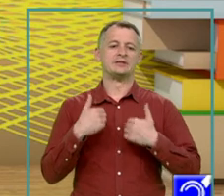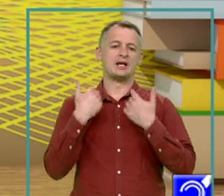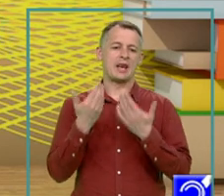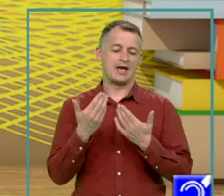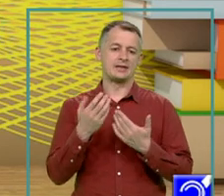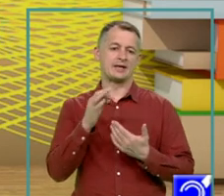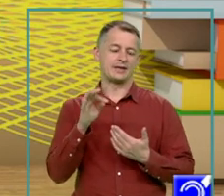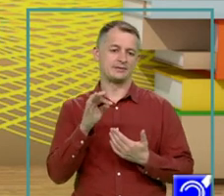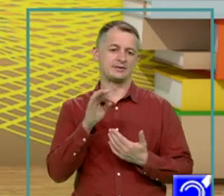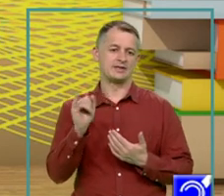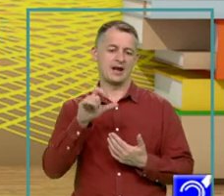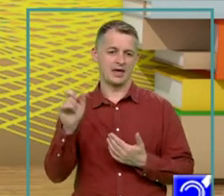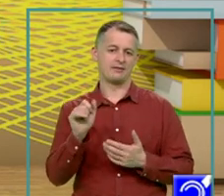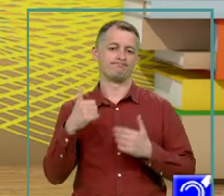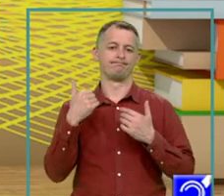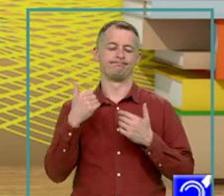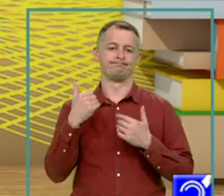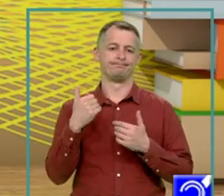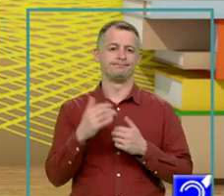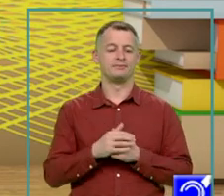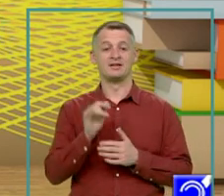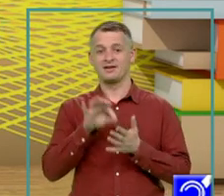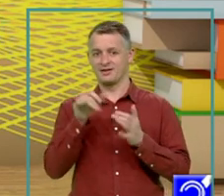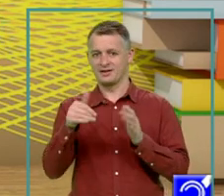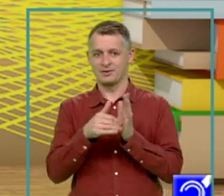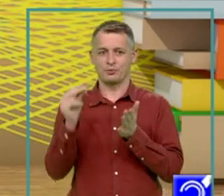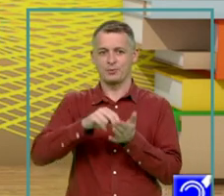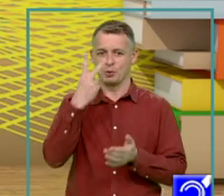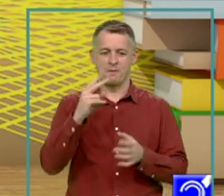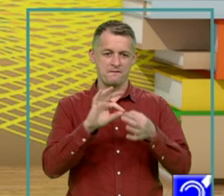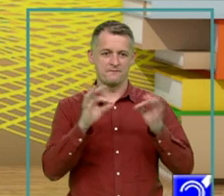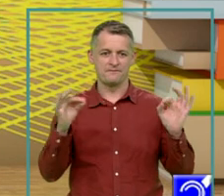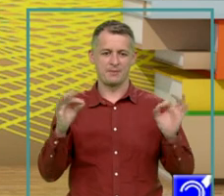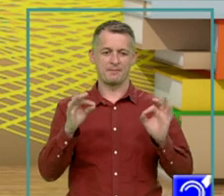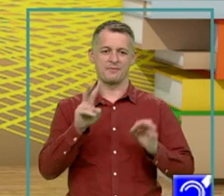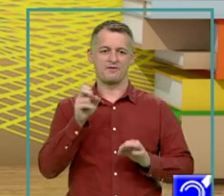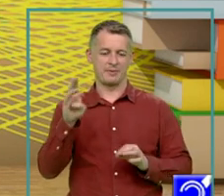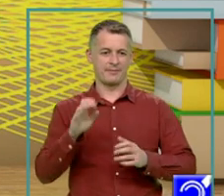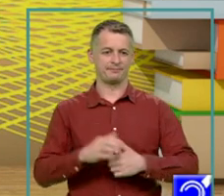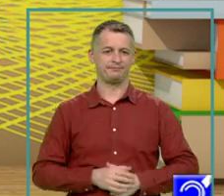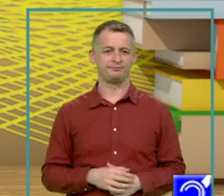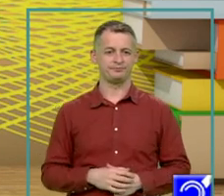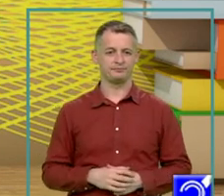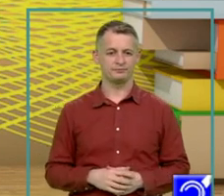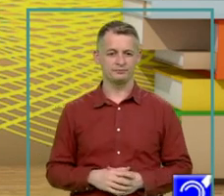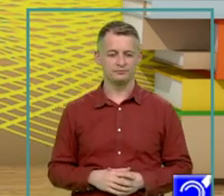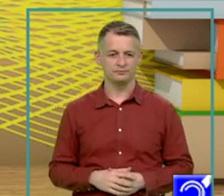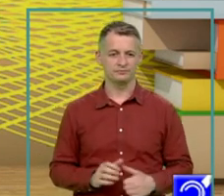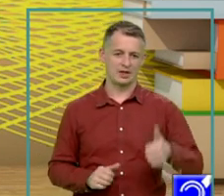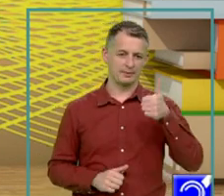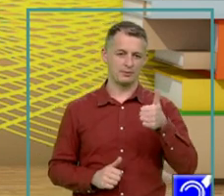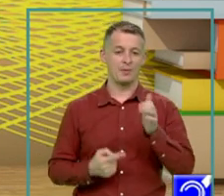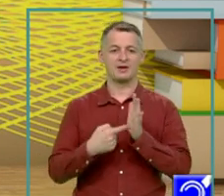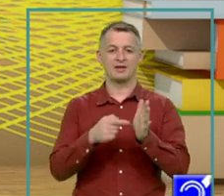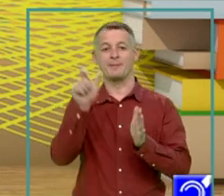dar de data aceasta trebuie să punem două verbe la condițional optativ prezent la primul am indicat persoana pentru că nu prea o